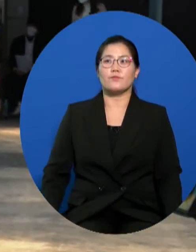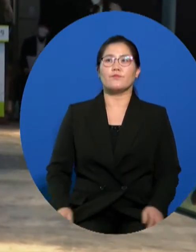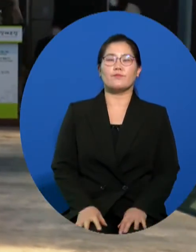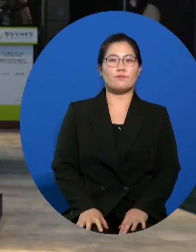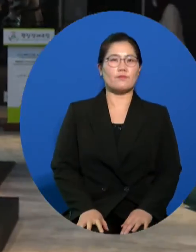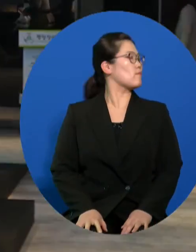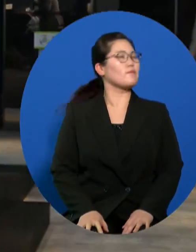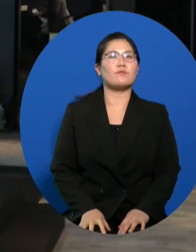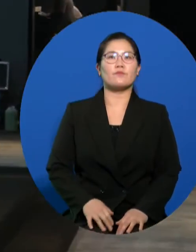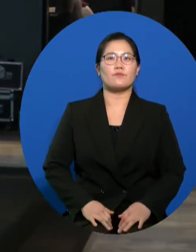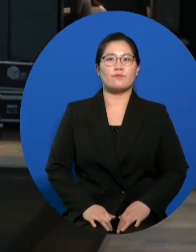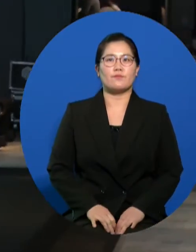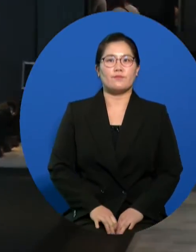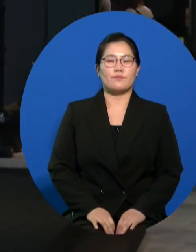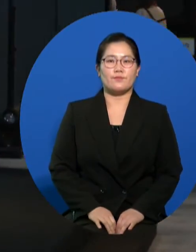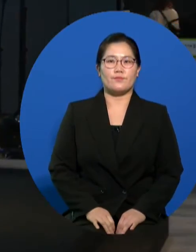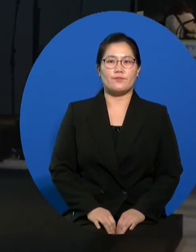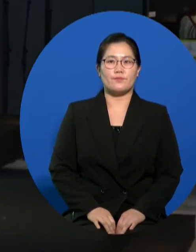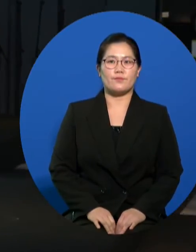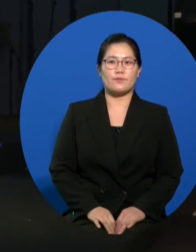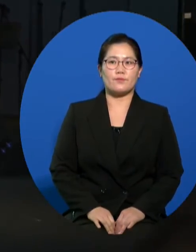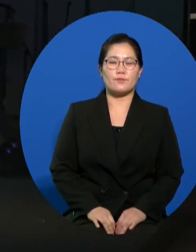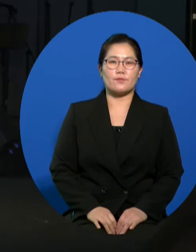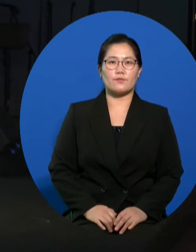예, 고맙습니다.